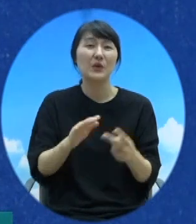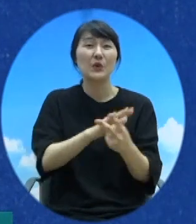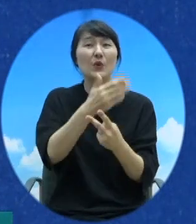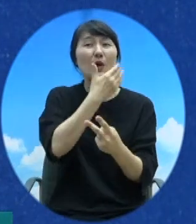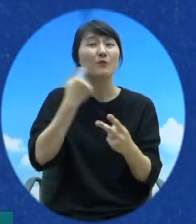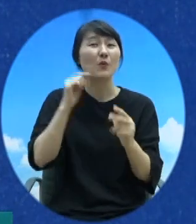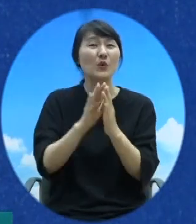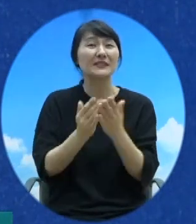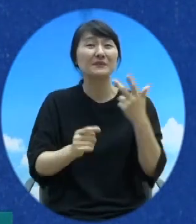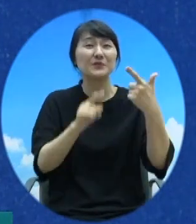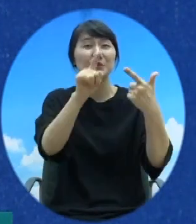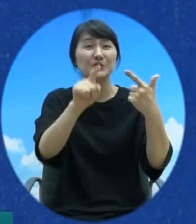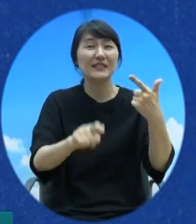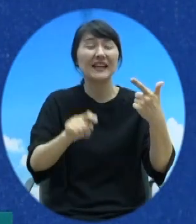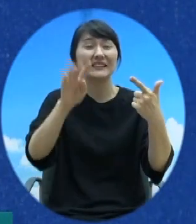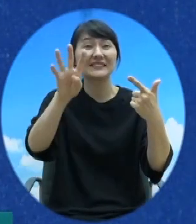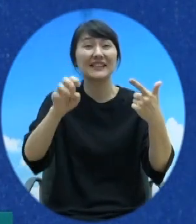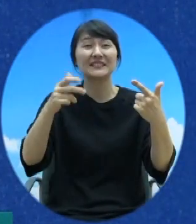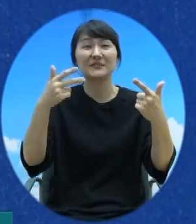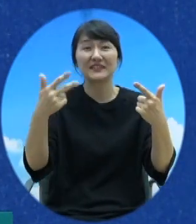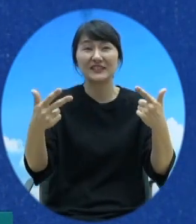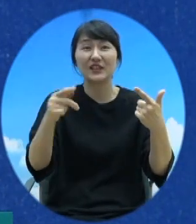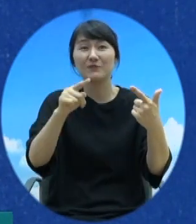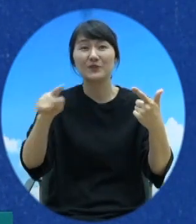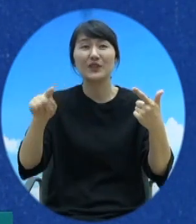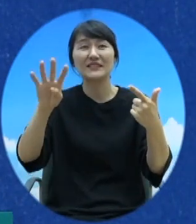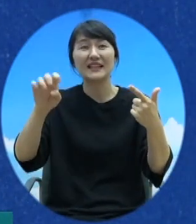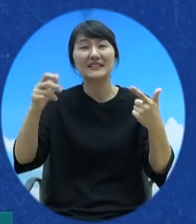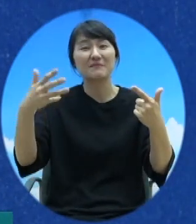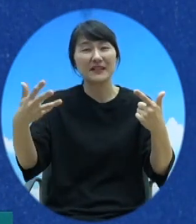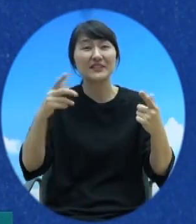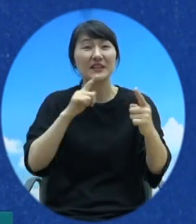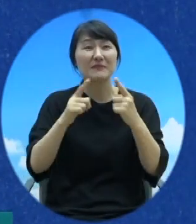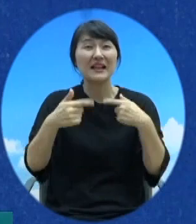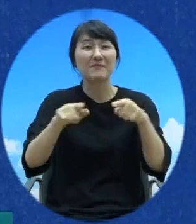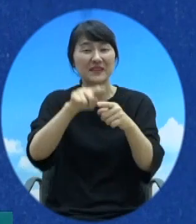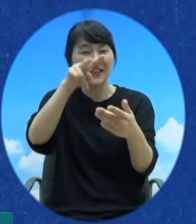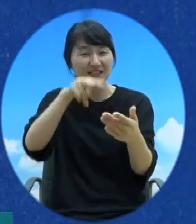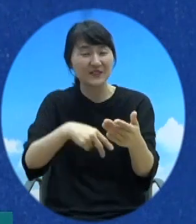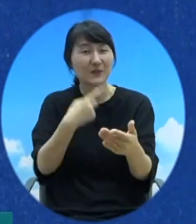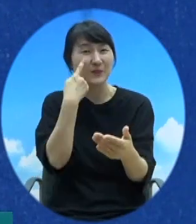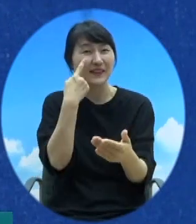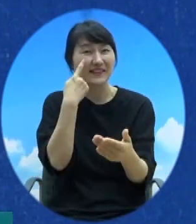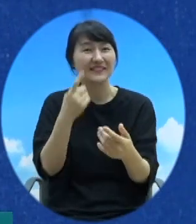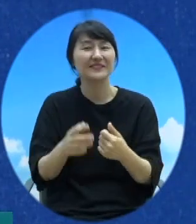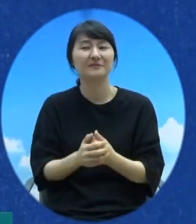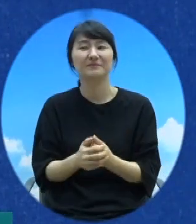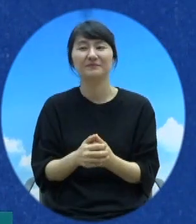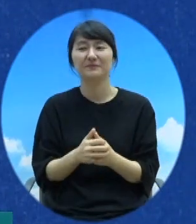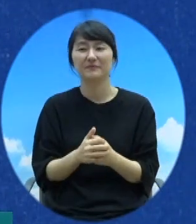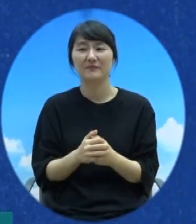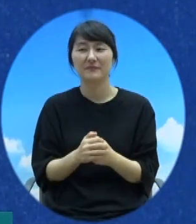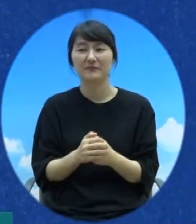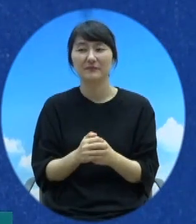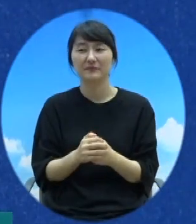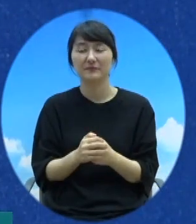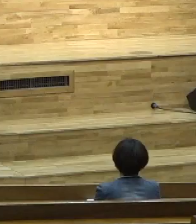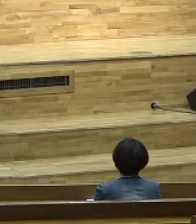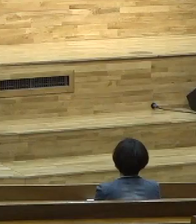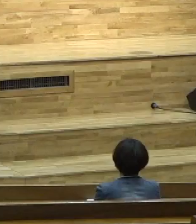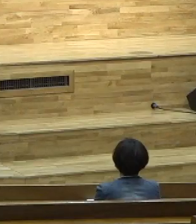요한복음 6장 47절로 48절의 말씀을 우리 믿음으로 하면 크게 합독하도록